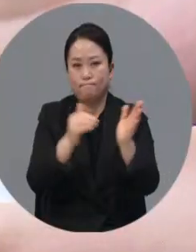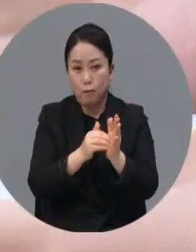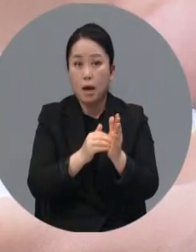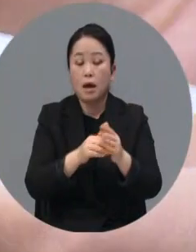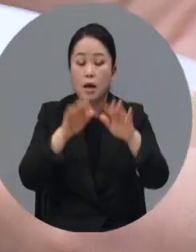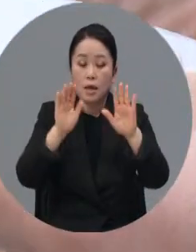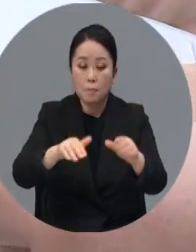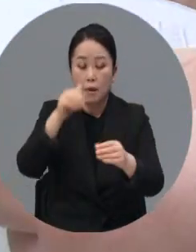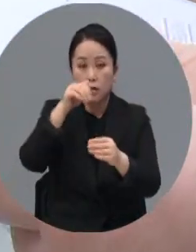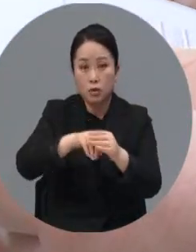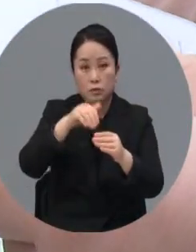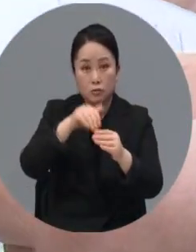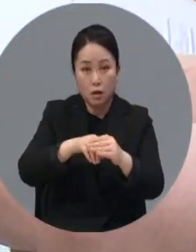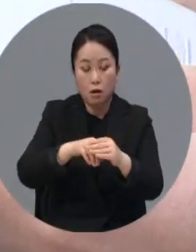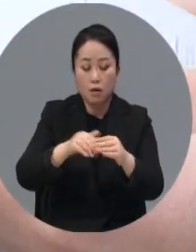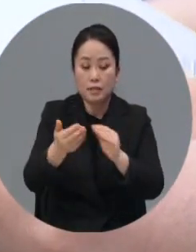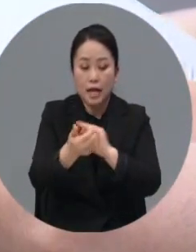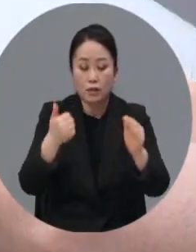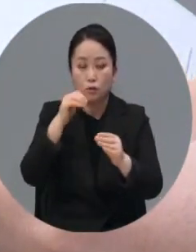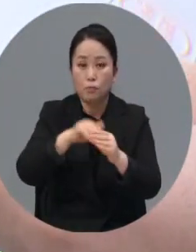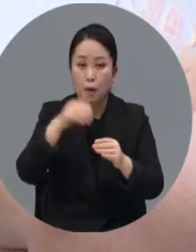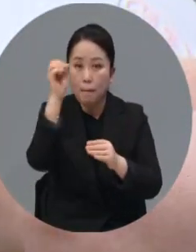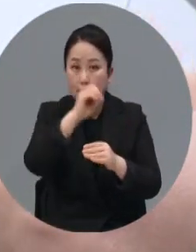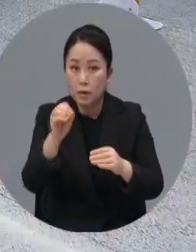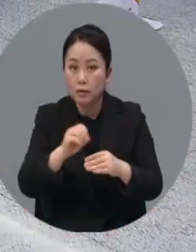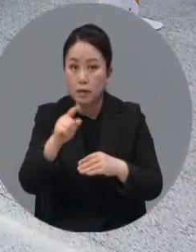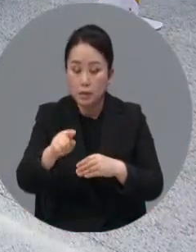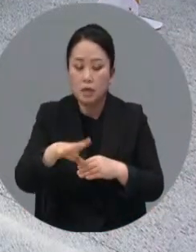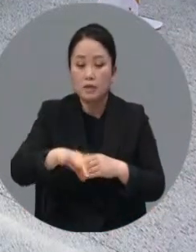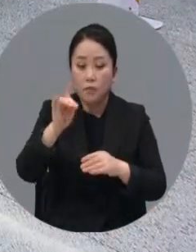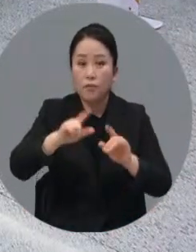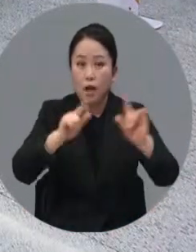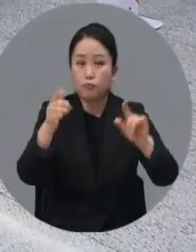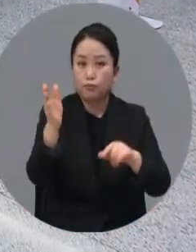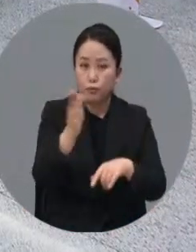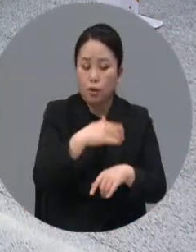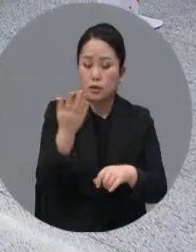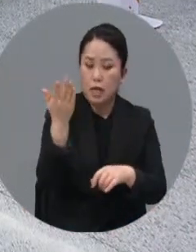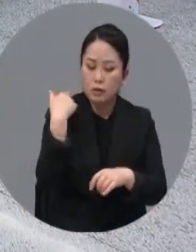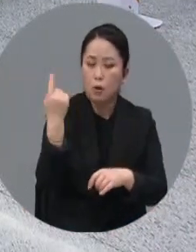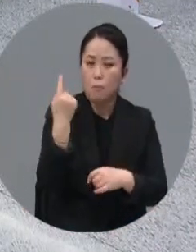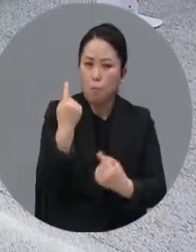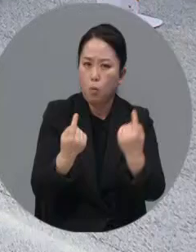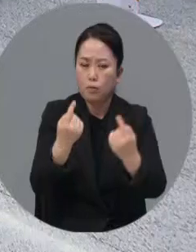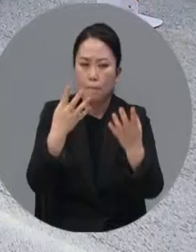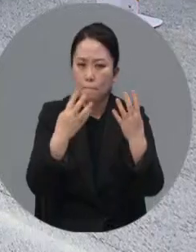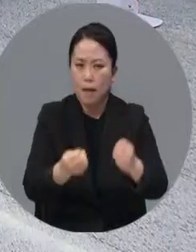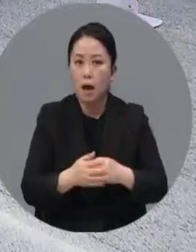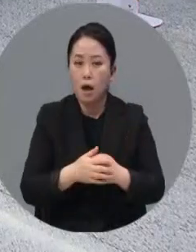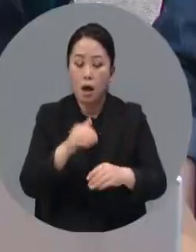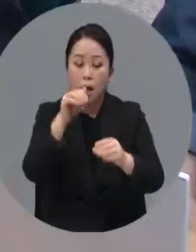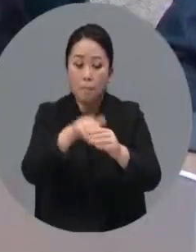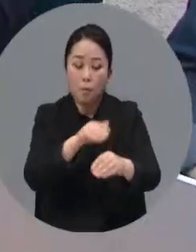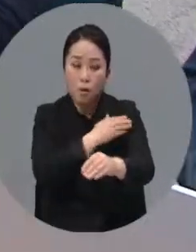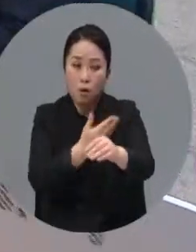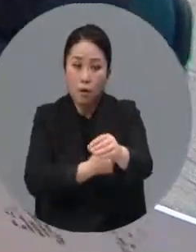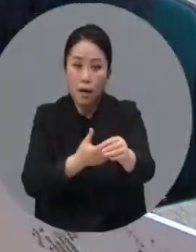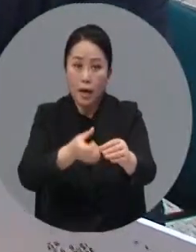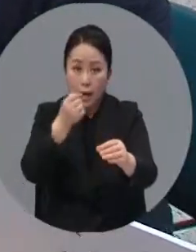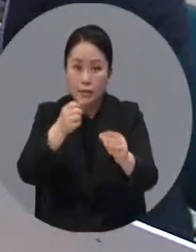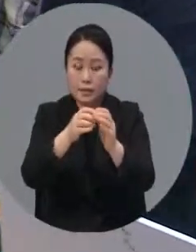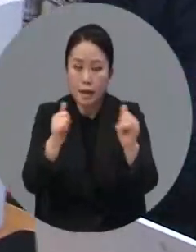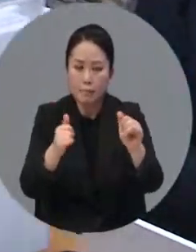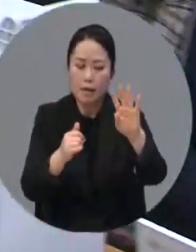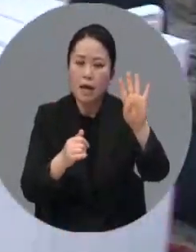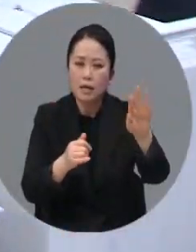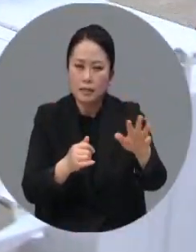이번 총선 사전투표율은 첫날부터 지난 총선보다 높았습니다. 오늘 유권자 42만 7,839명이